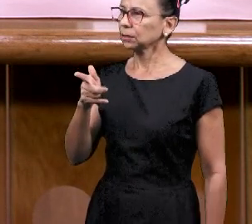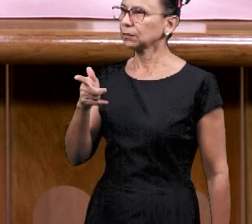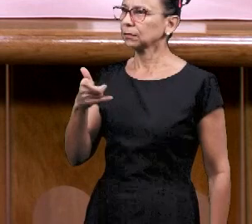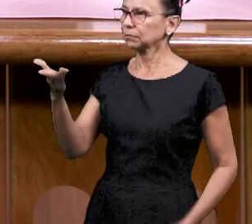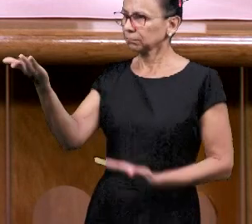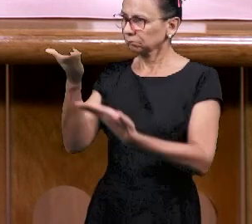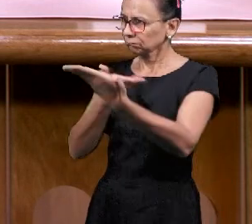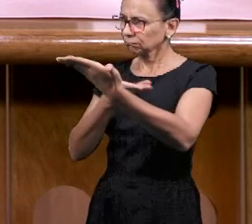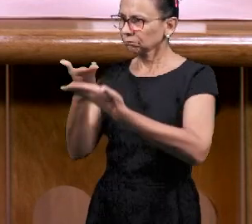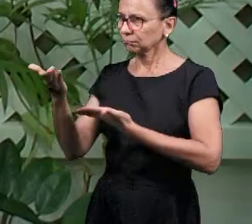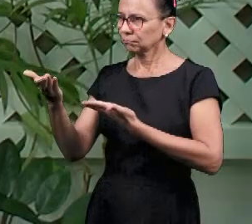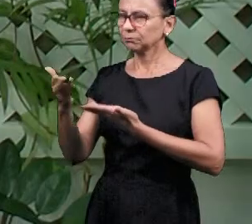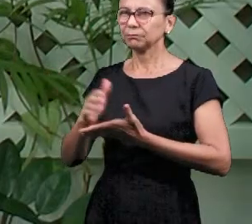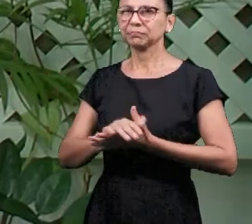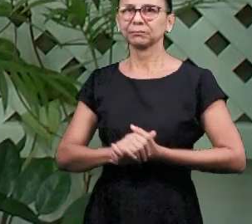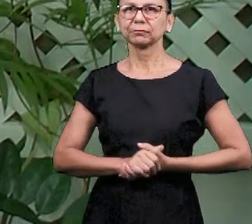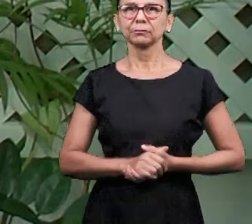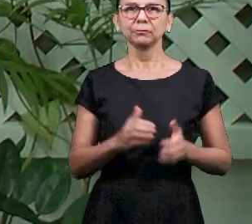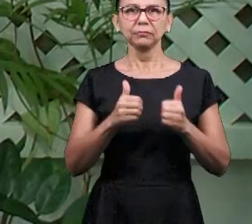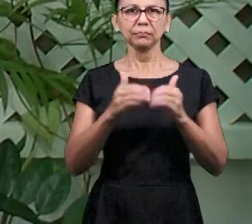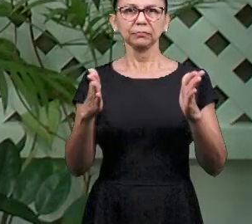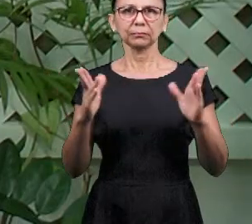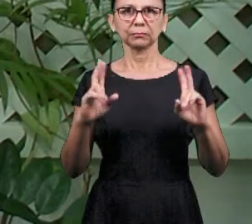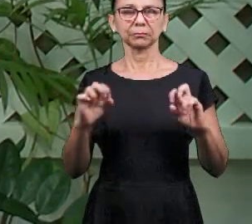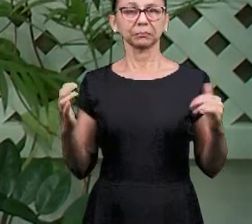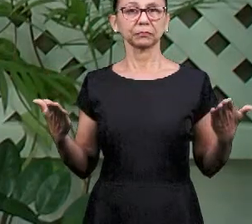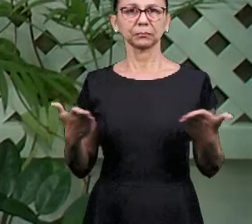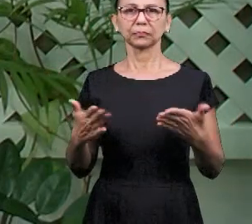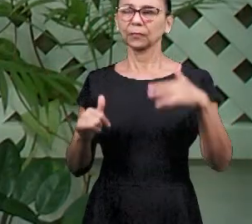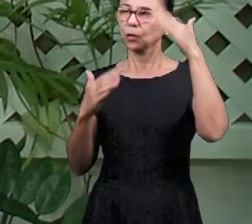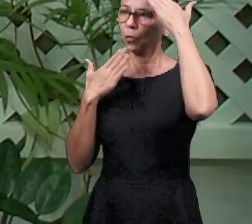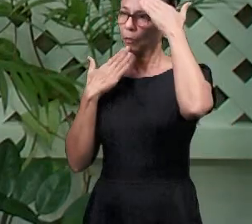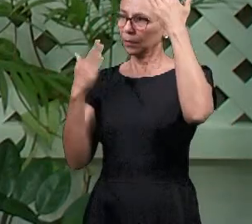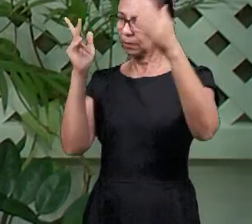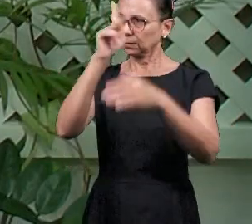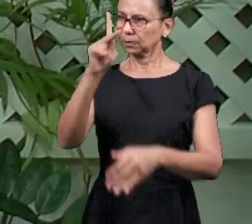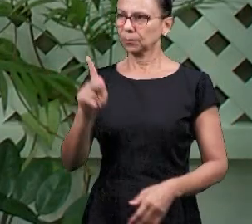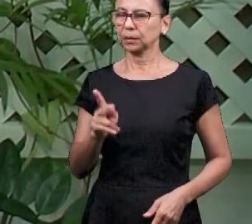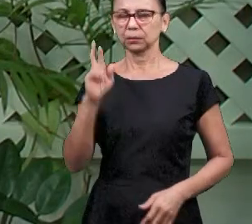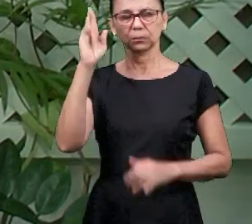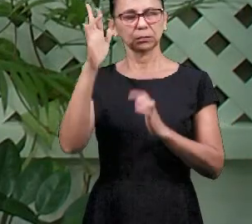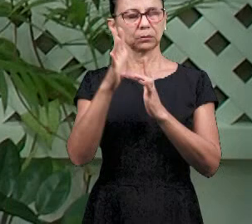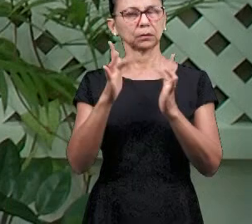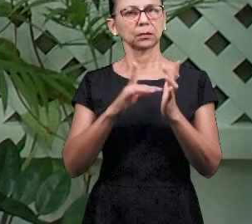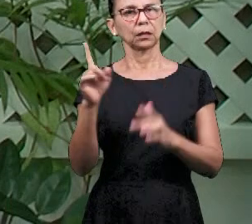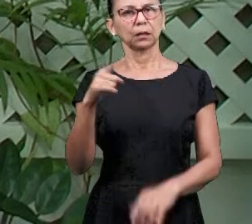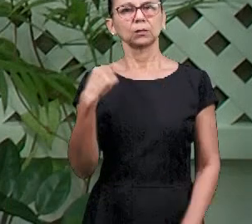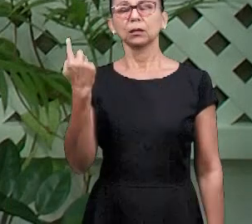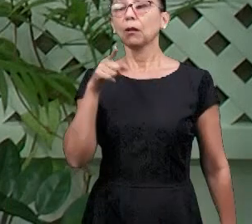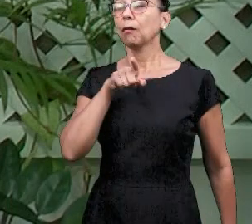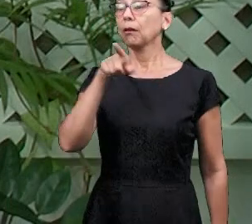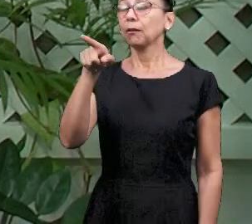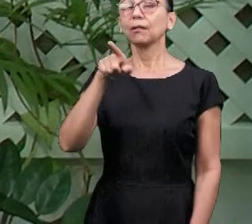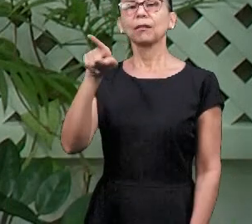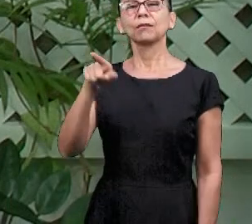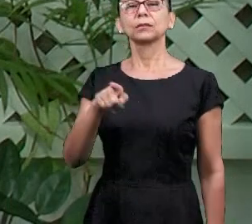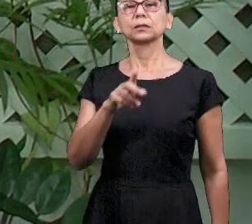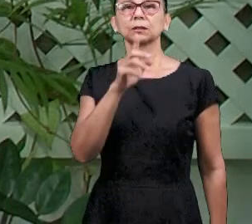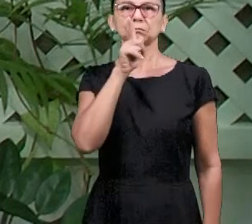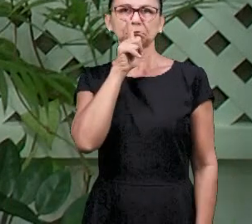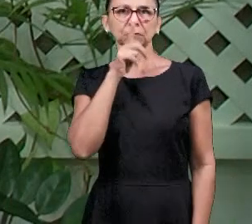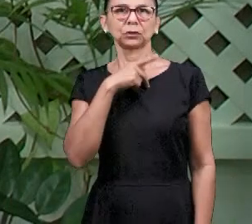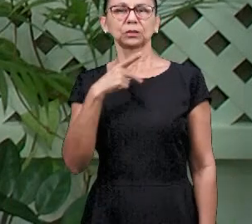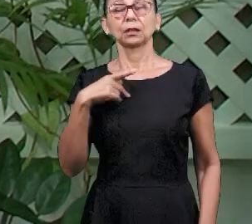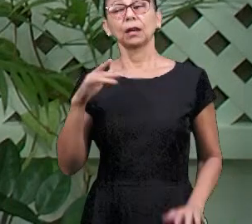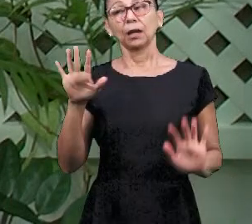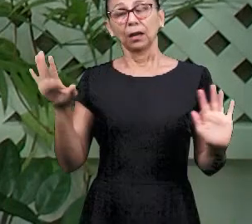à la ville de Sichem, où il s'est arrêté au puits de Sychar. Notre sujet va commencer maintenant parce qu'à partir